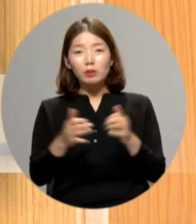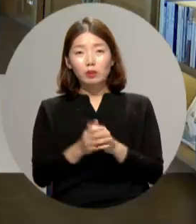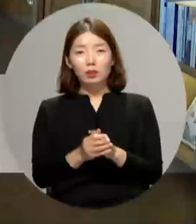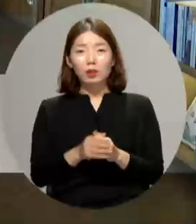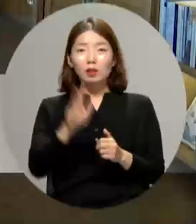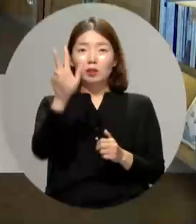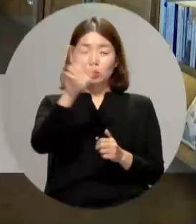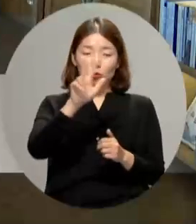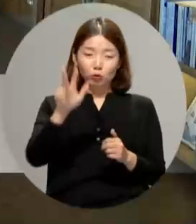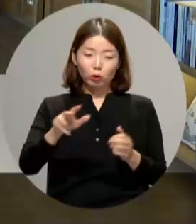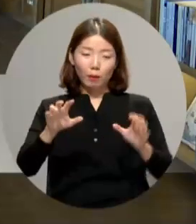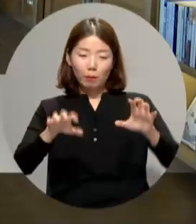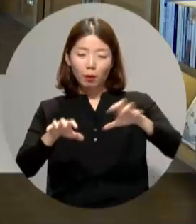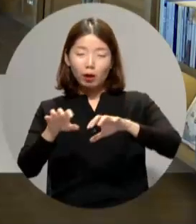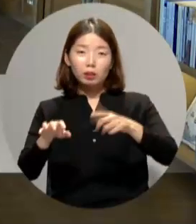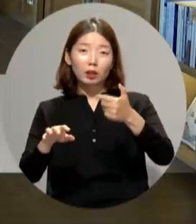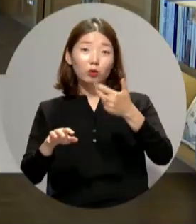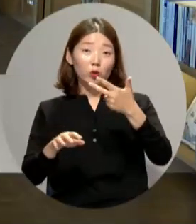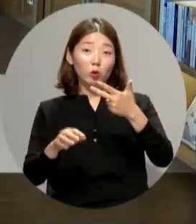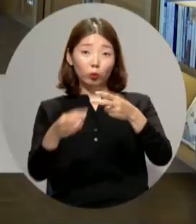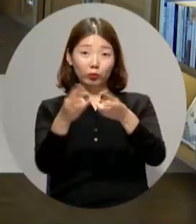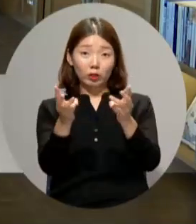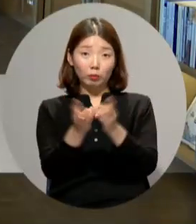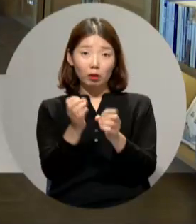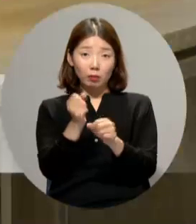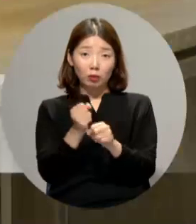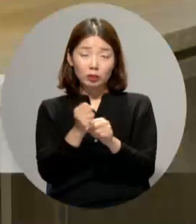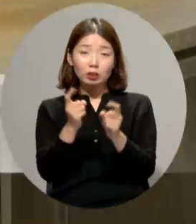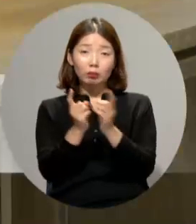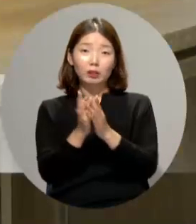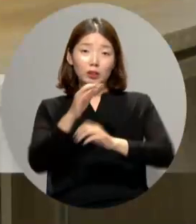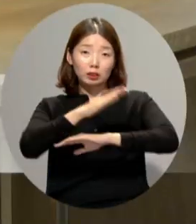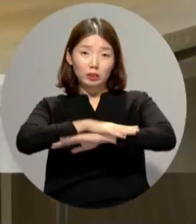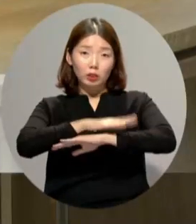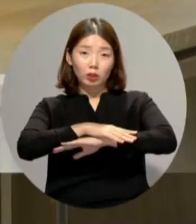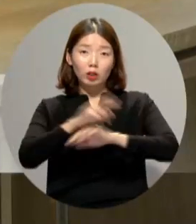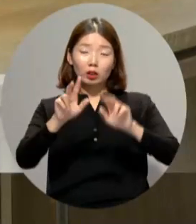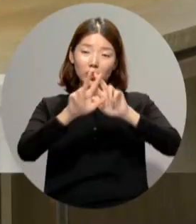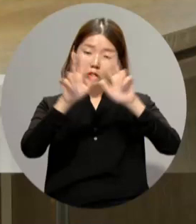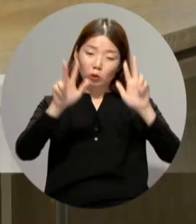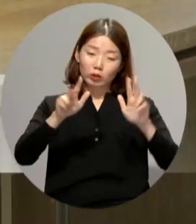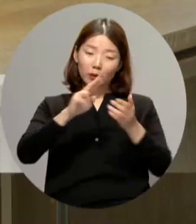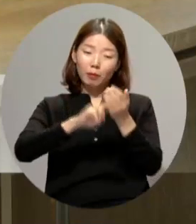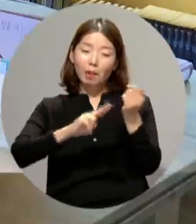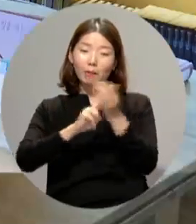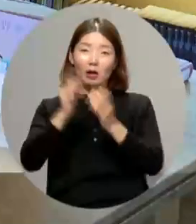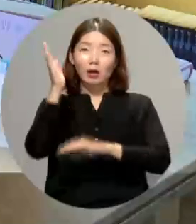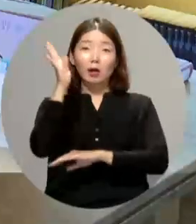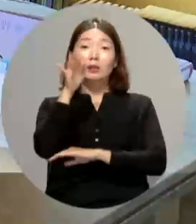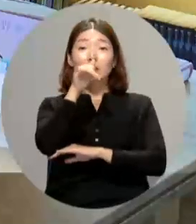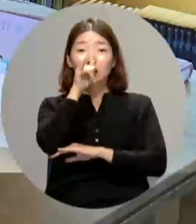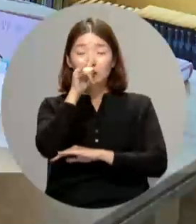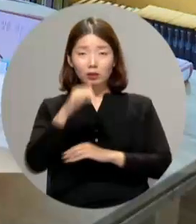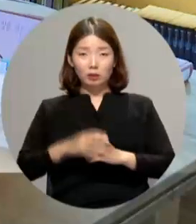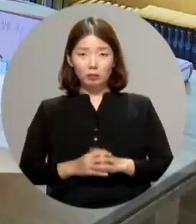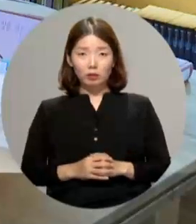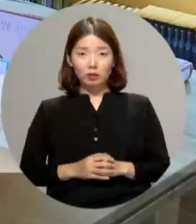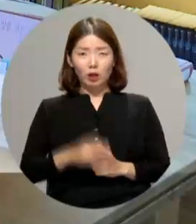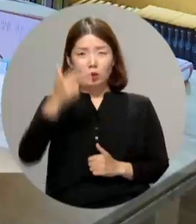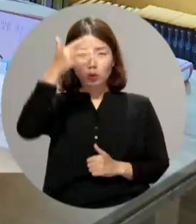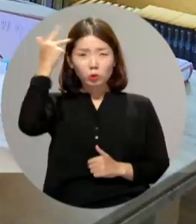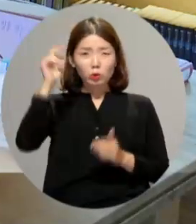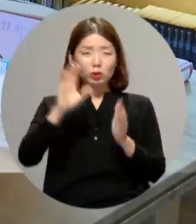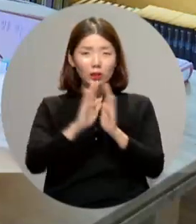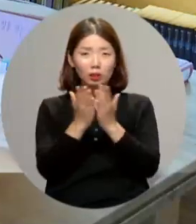전국 독립출판인 67팀이 참여해 직접 만든 신작을 전시 판매하고 강연을 엽니다. 조선시대